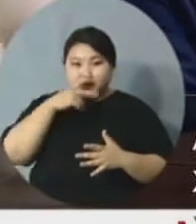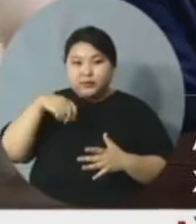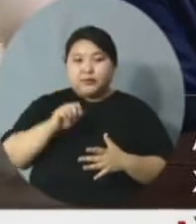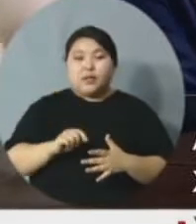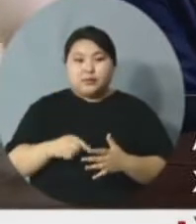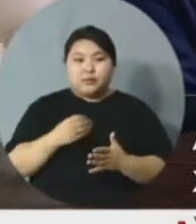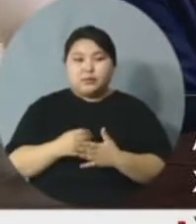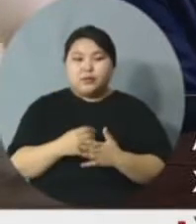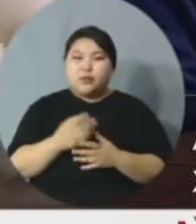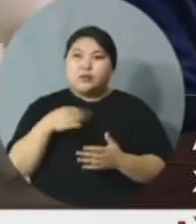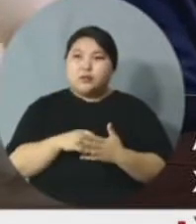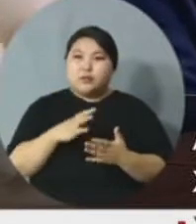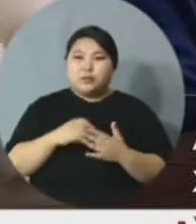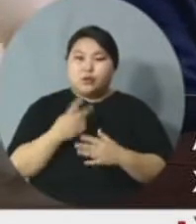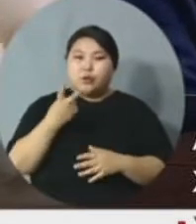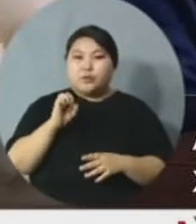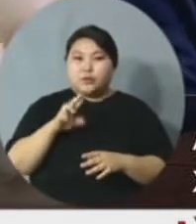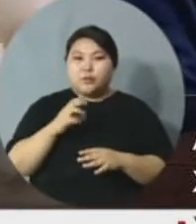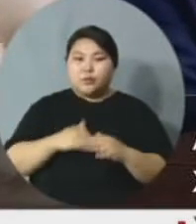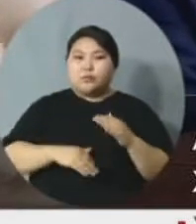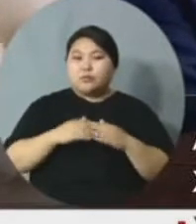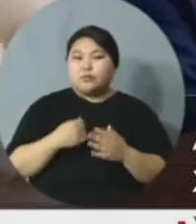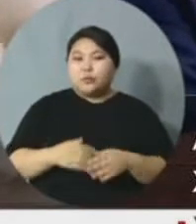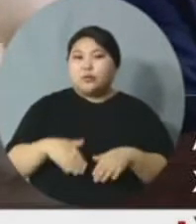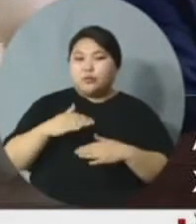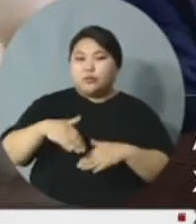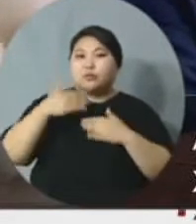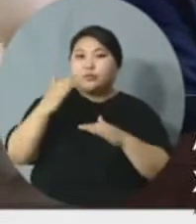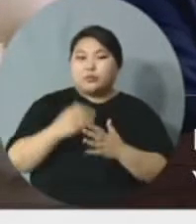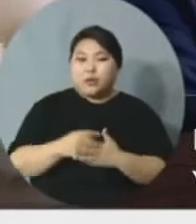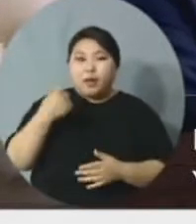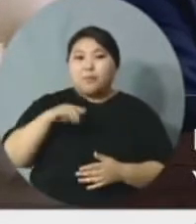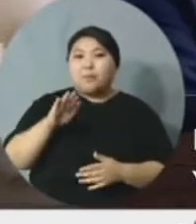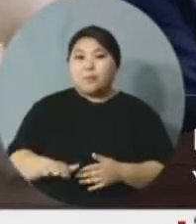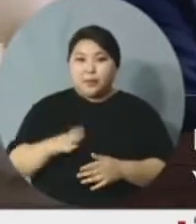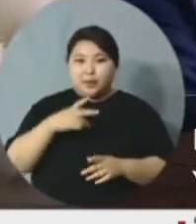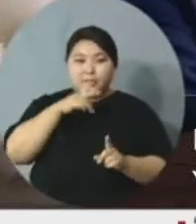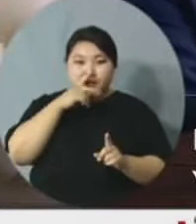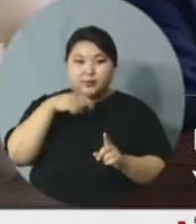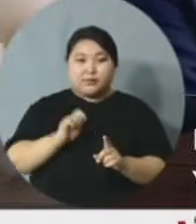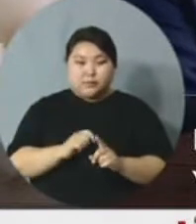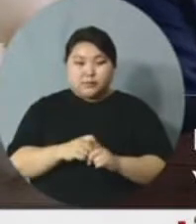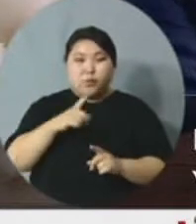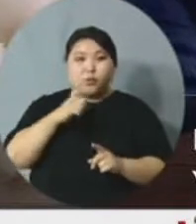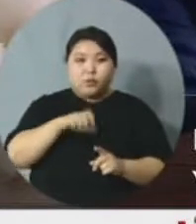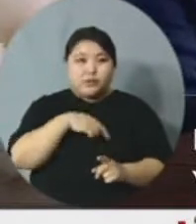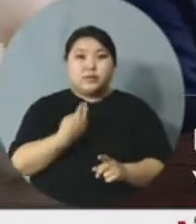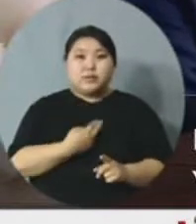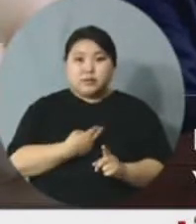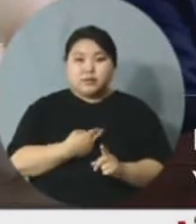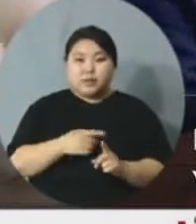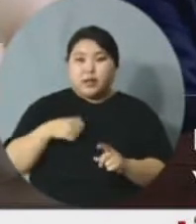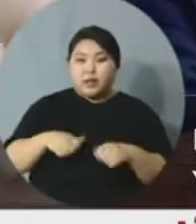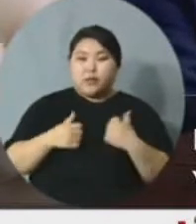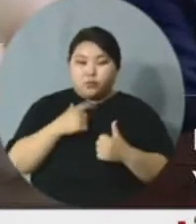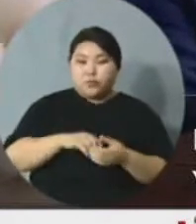цалин гэдэг нь ядаж нэг 2 сая төгрөг хэрэгжил. Хамгийн доод цалинтай. Тийм үү хүн хичээн шүү дээ.